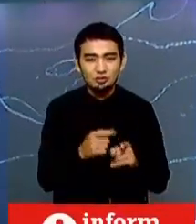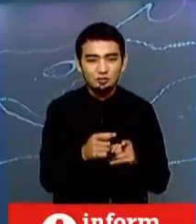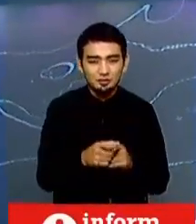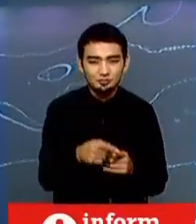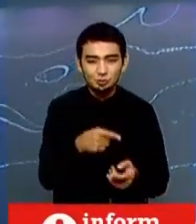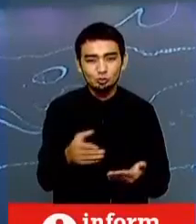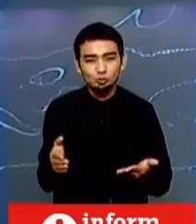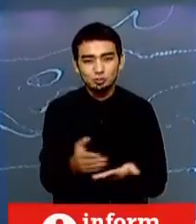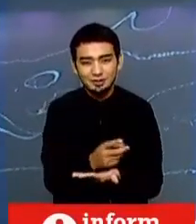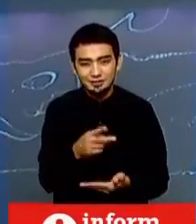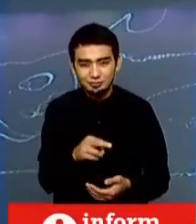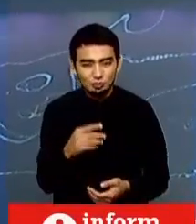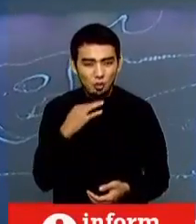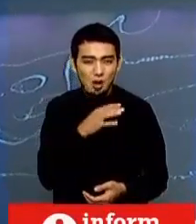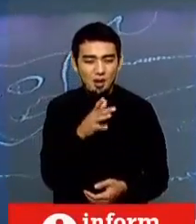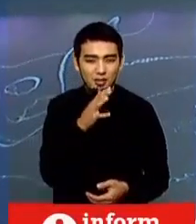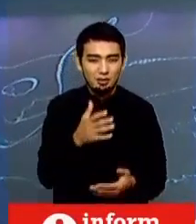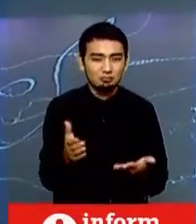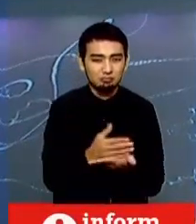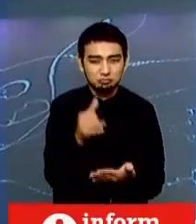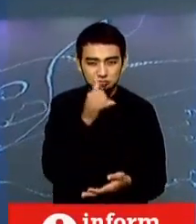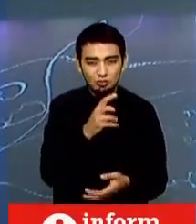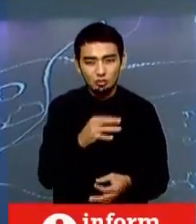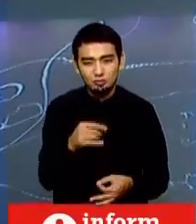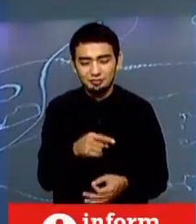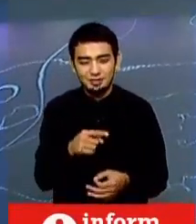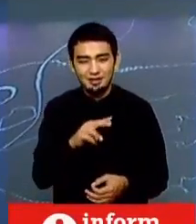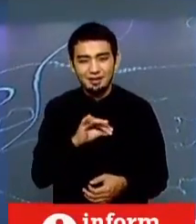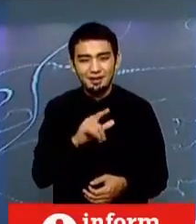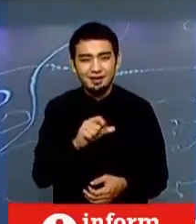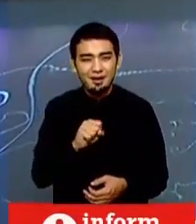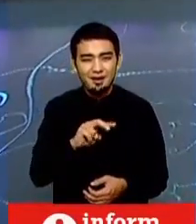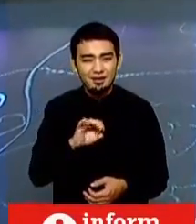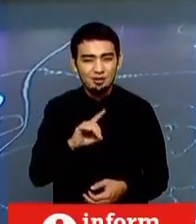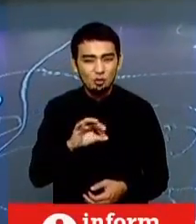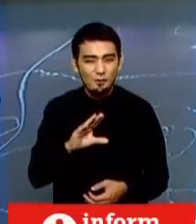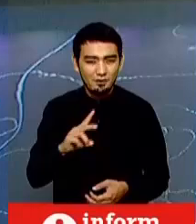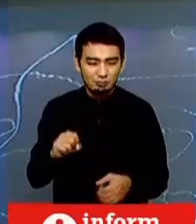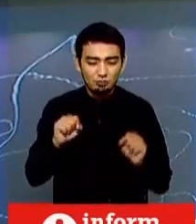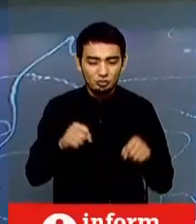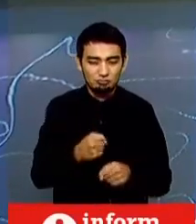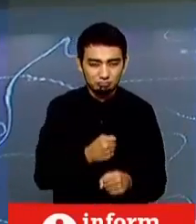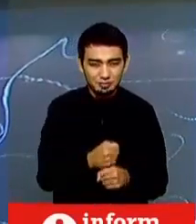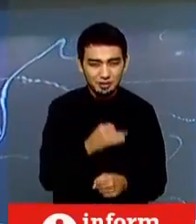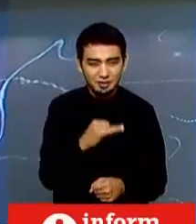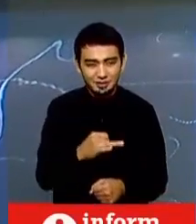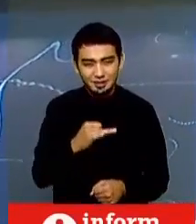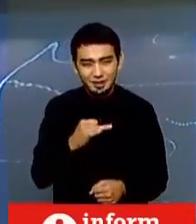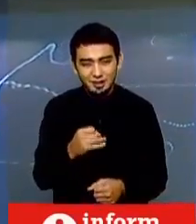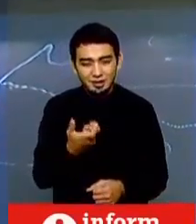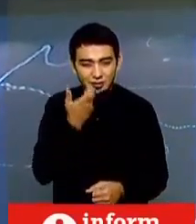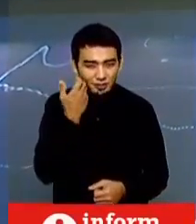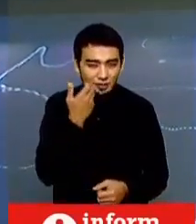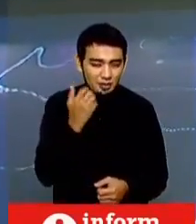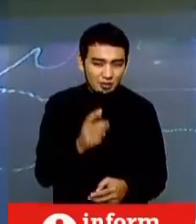этой категории не удается много лет, но можно их легализовать. Казахстанцы разделились во мнении. Одни с удовольствием пользуются их